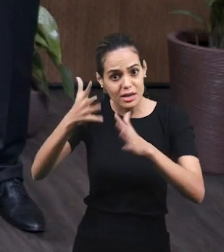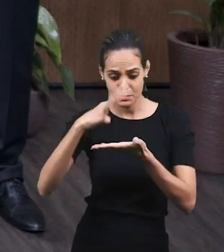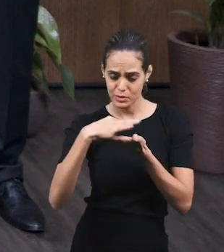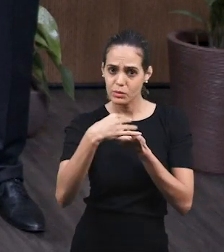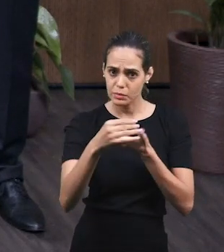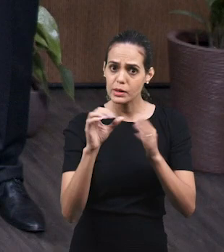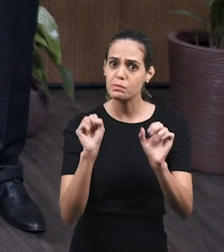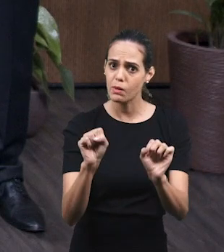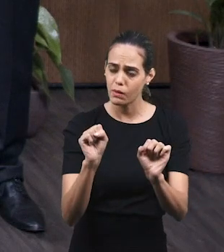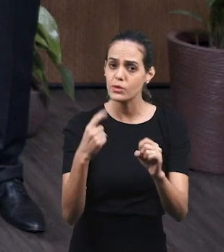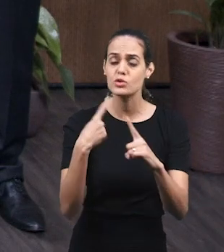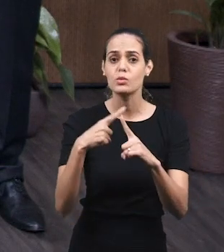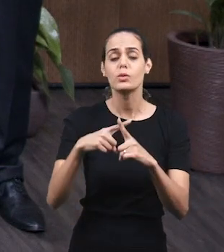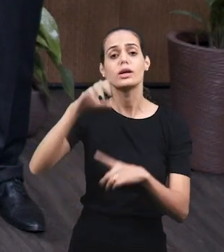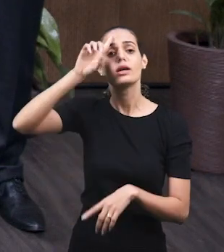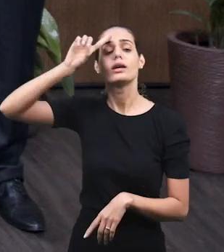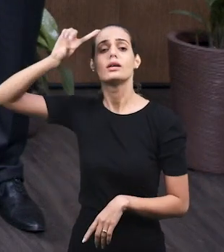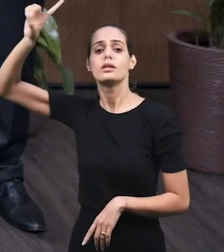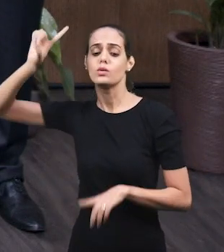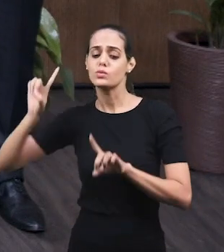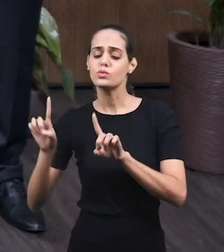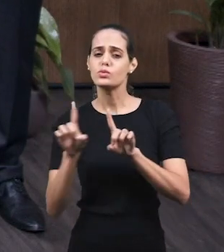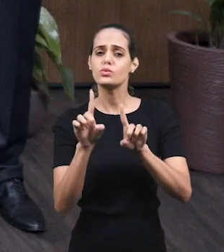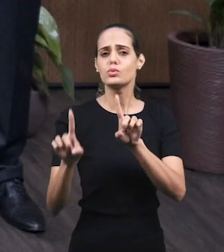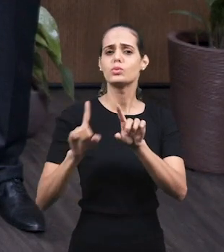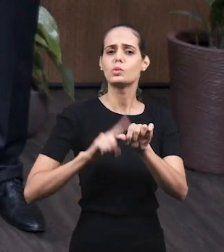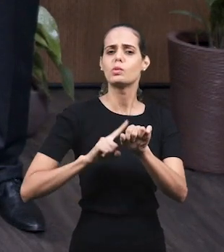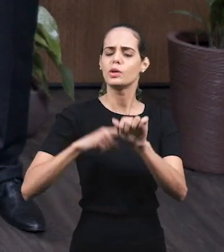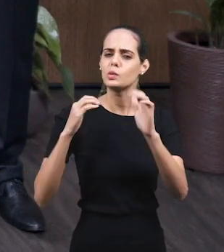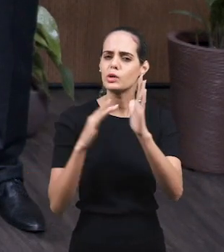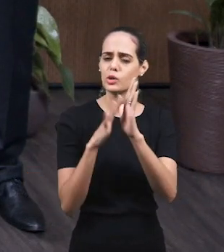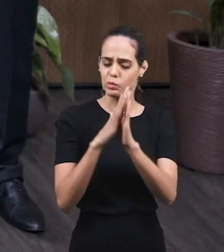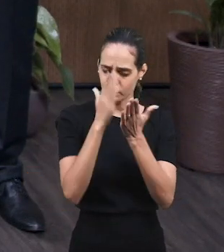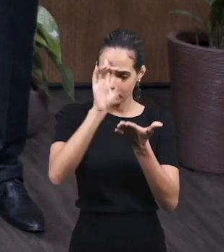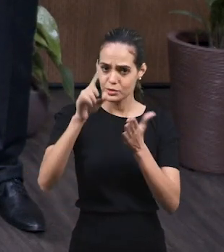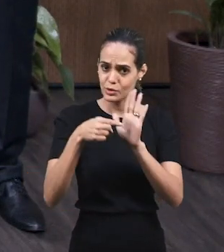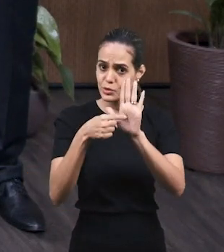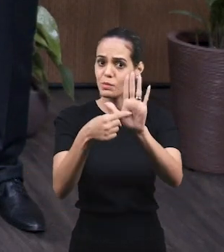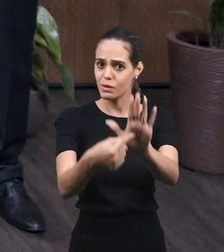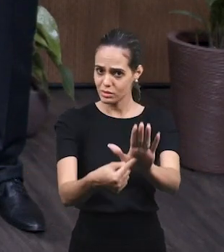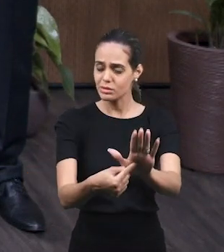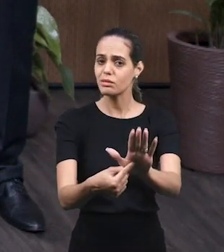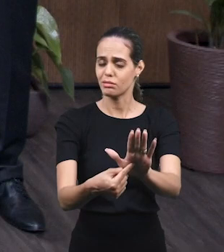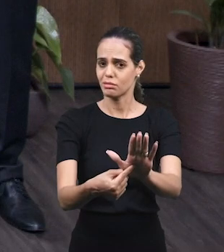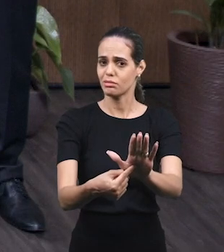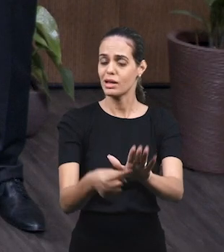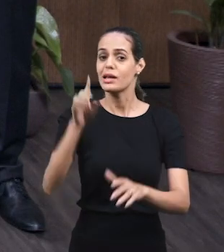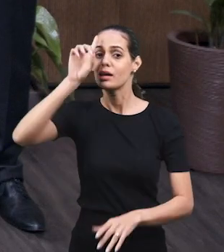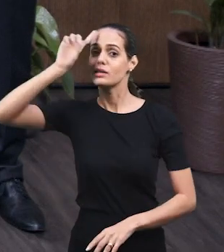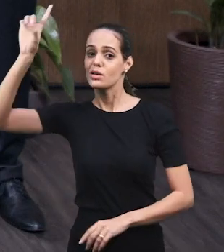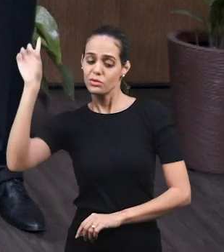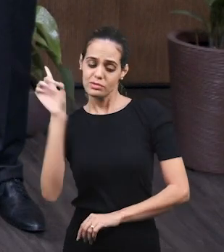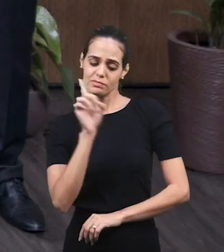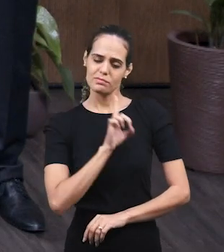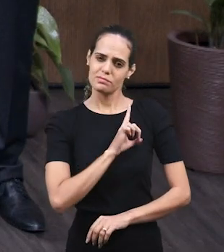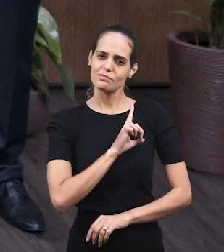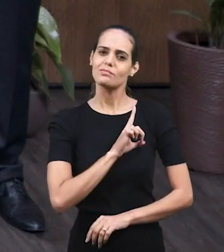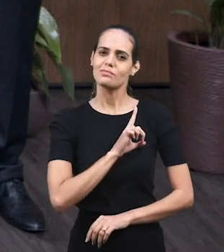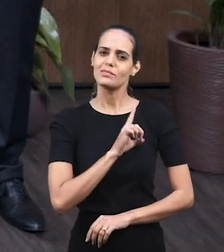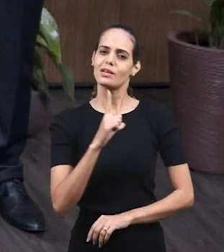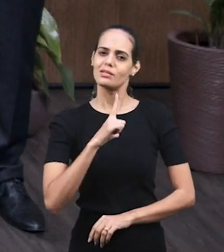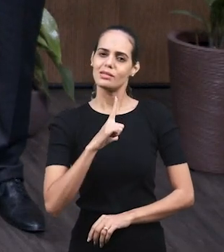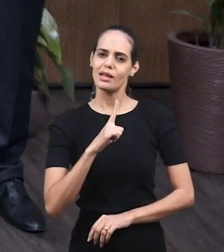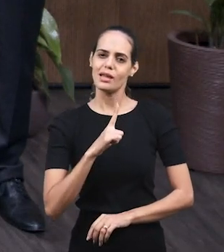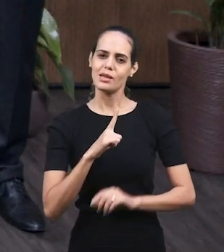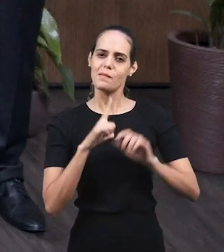louange. La Bible dit que Dieu habite au milieu des louanges. Et où Dieu habite, il y a la paix.